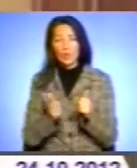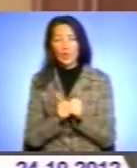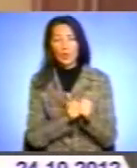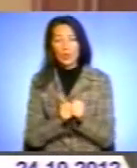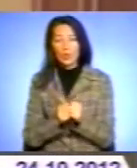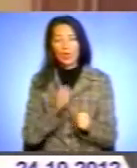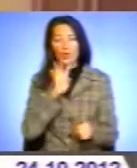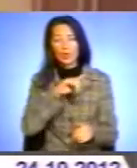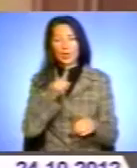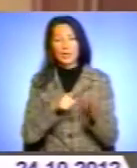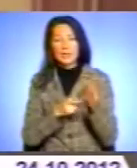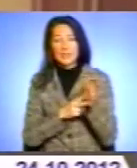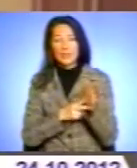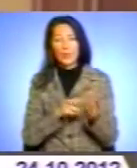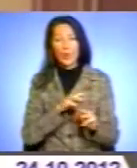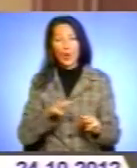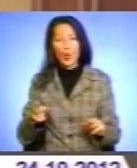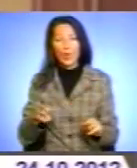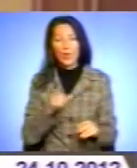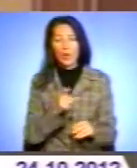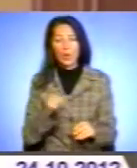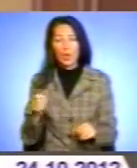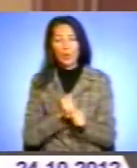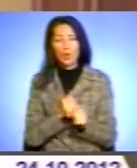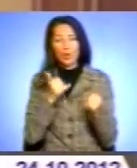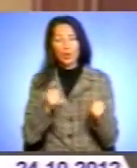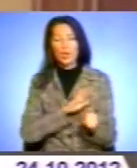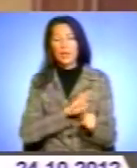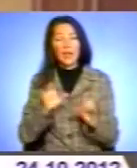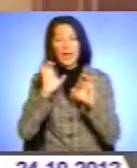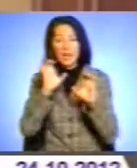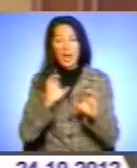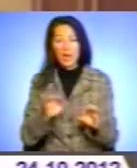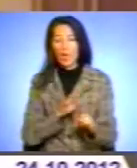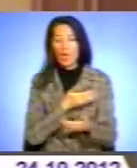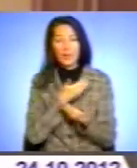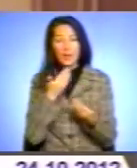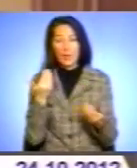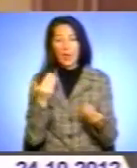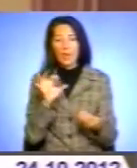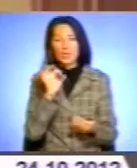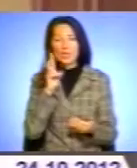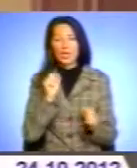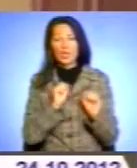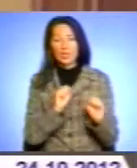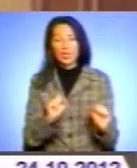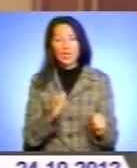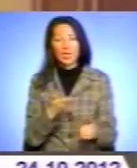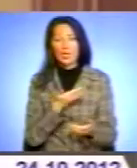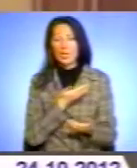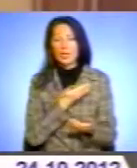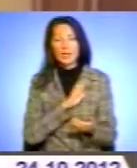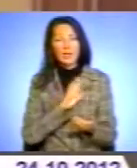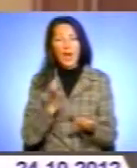4,7 миллиона украинцев работают сегодня нелегально, не имея социальной защиты и не